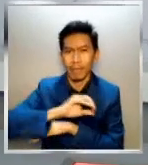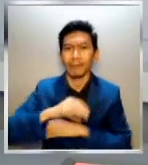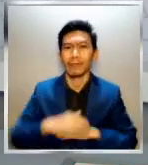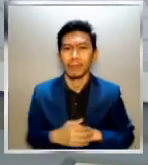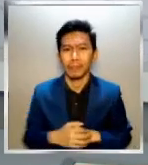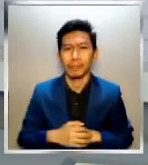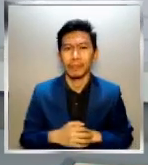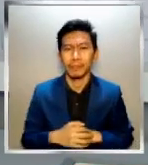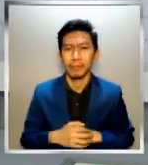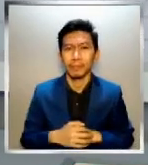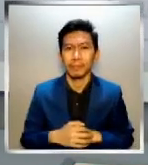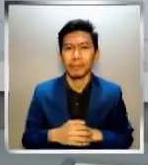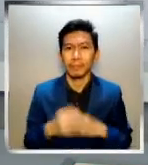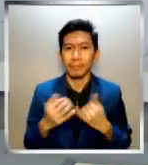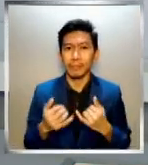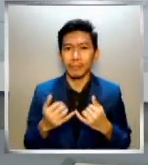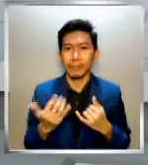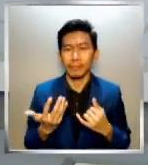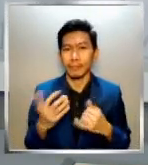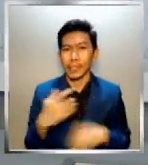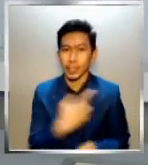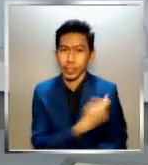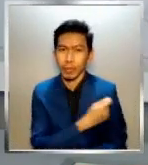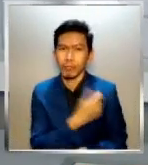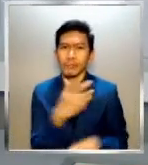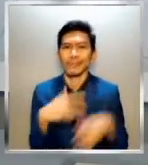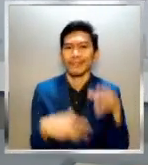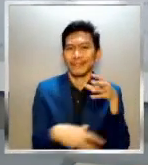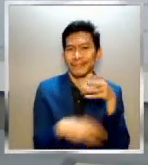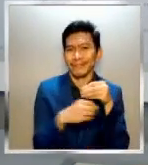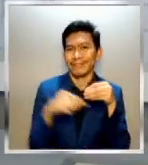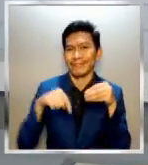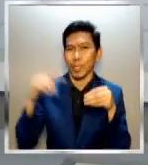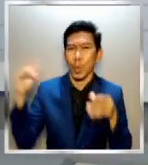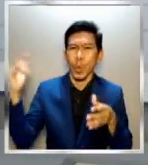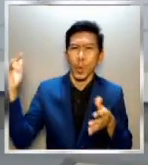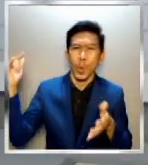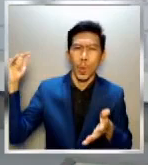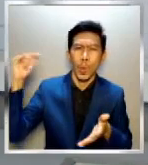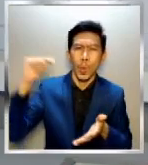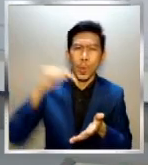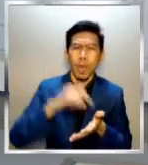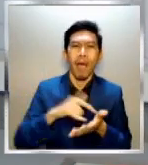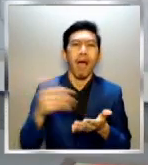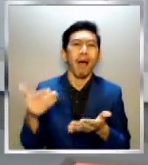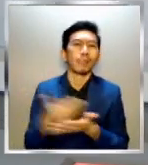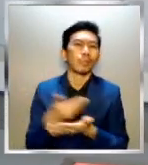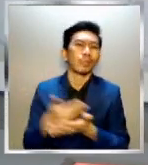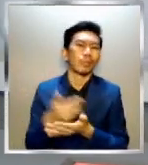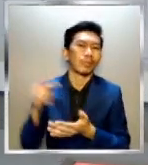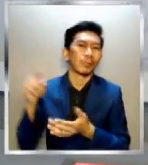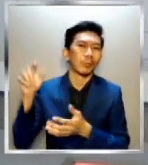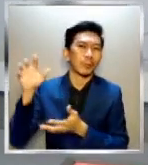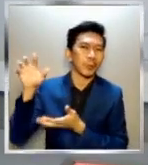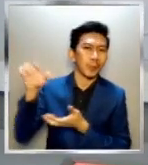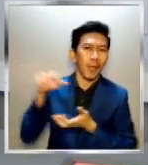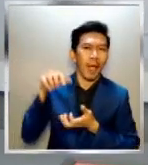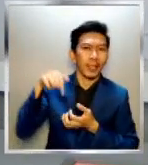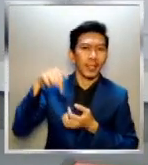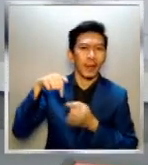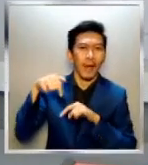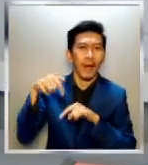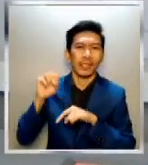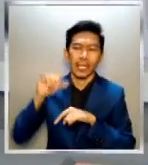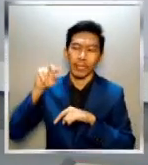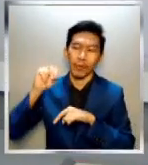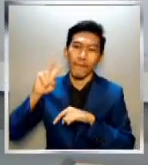Nadagdagan ang supply ng bakuna sa Pilipinas sa pagdating ng bagong shipment ng Sinovac vaccines. Sa gitna nito,